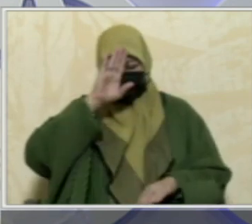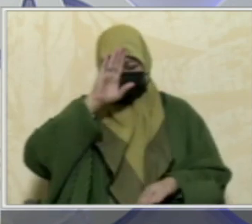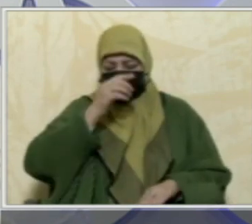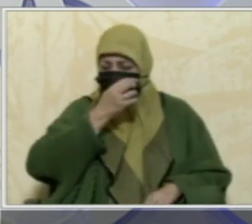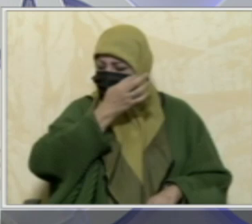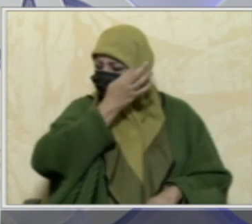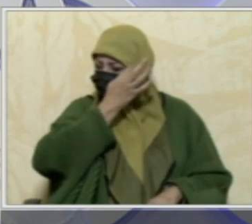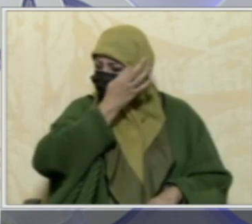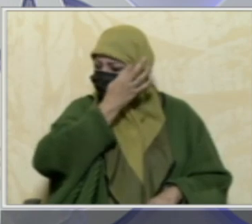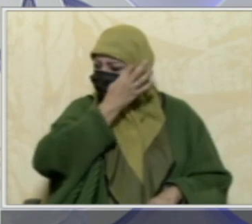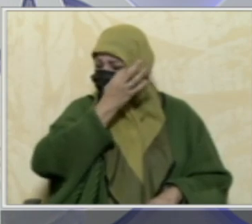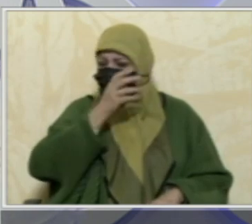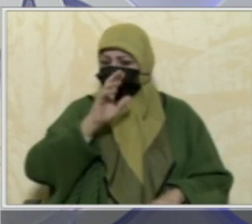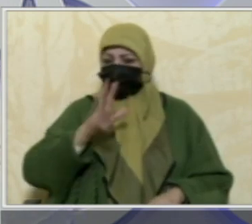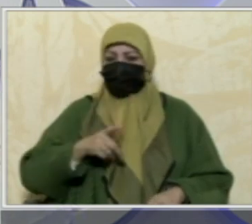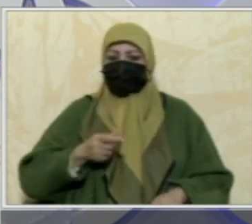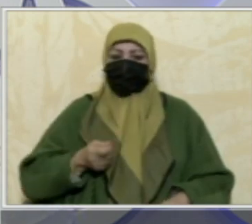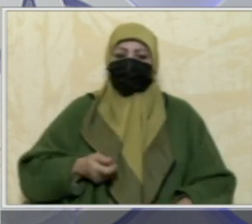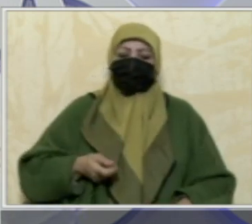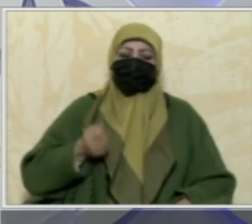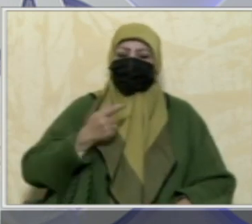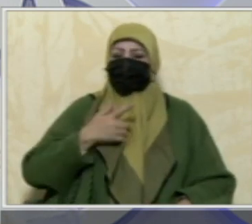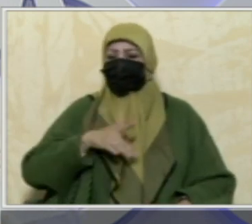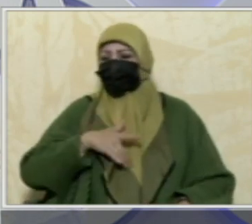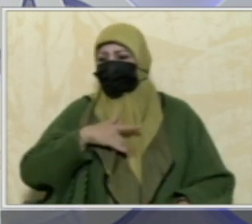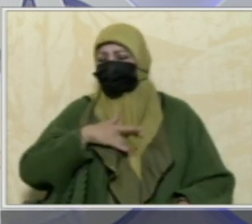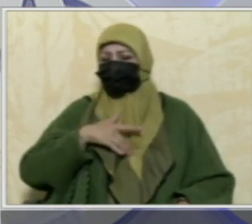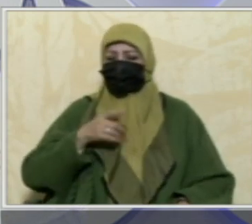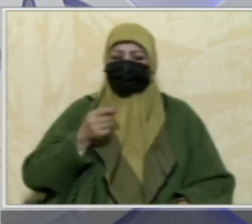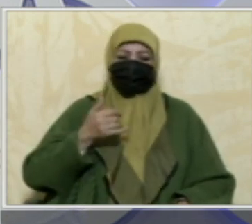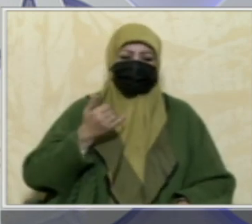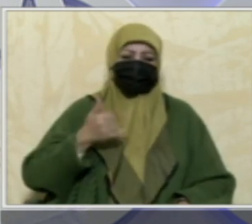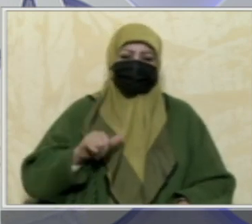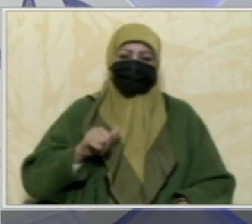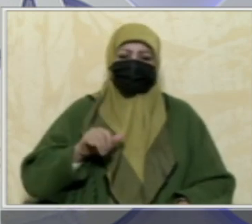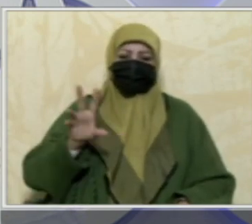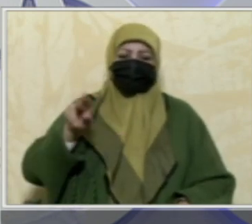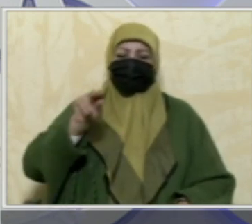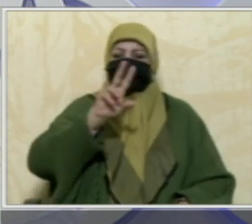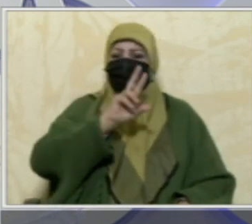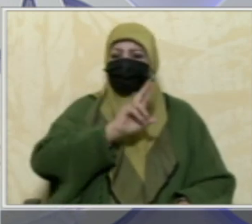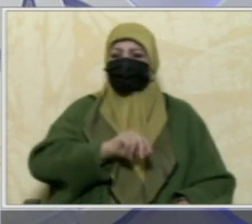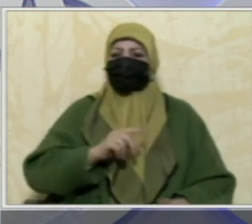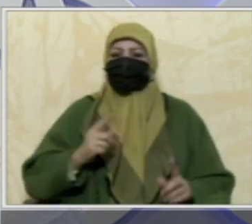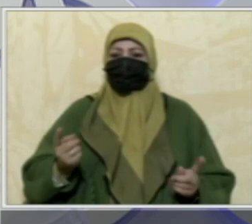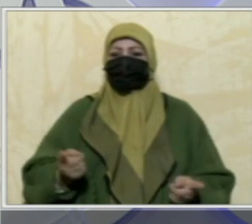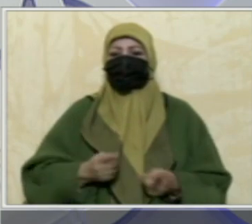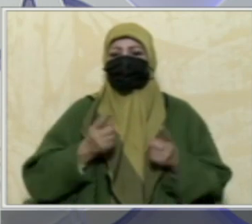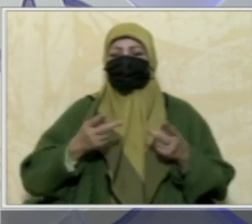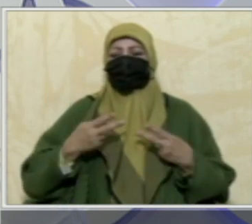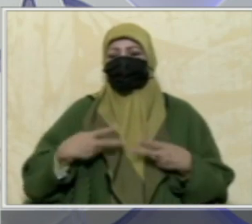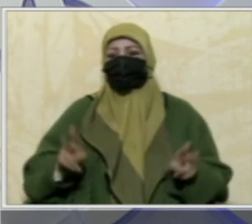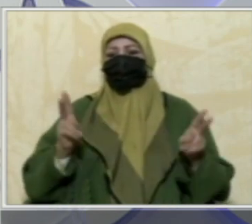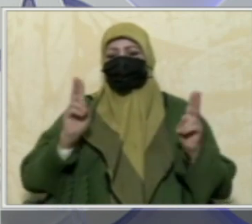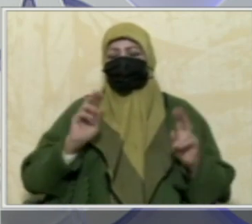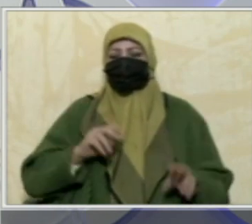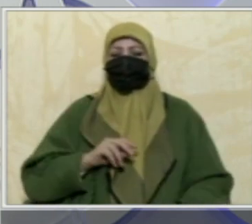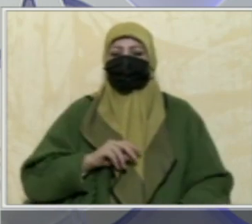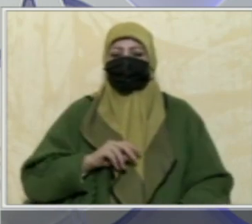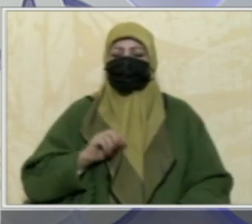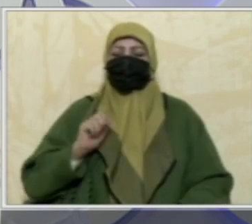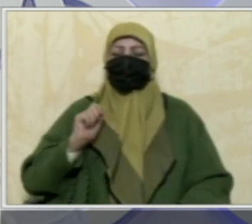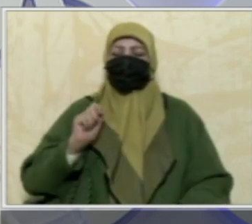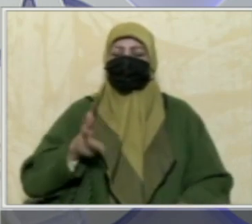اراد ان يقلد الجمهور في ذلك فنحن لا نضيق عليه ناتي الى الصنف الثالث صنف من المجتمع